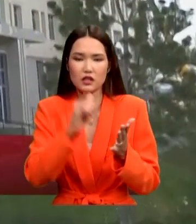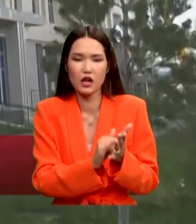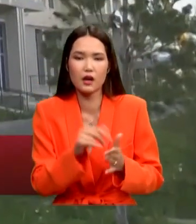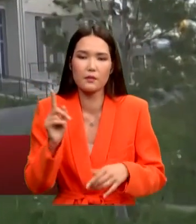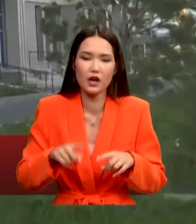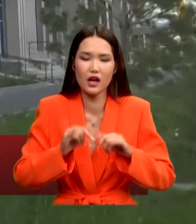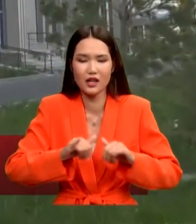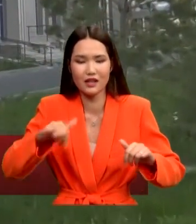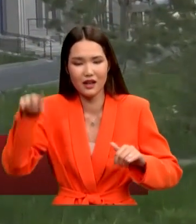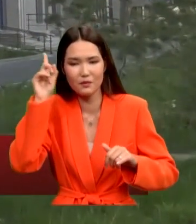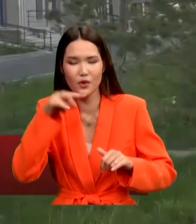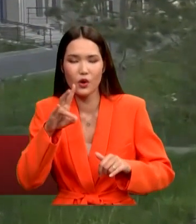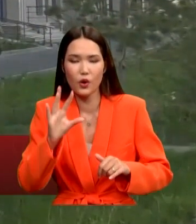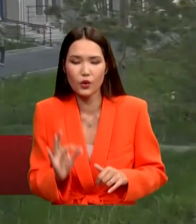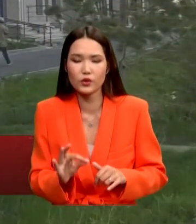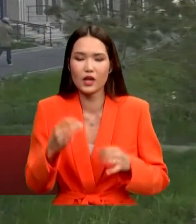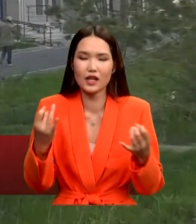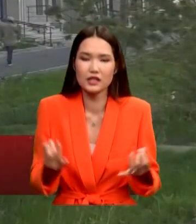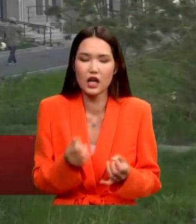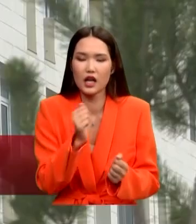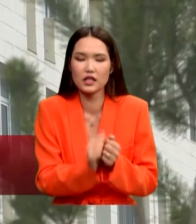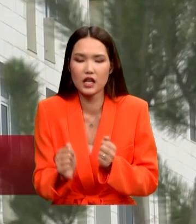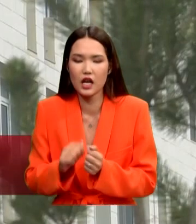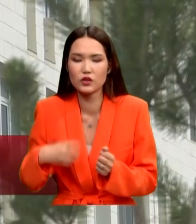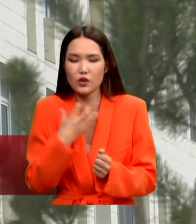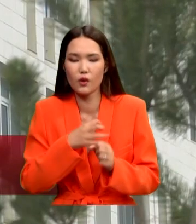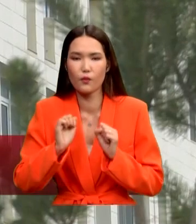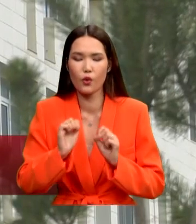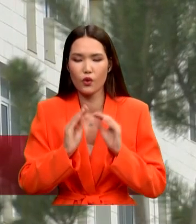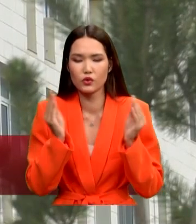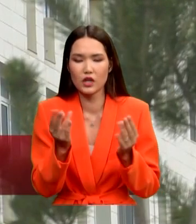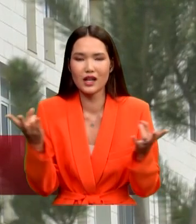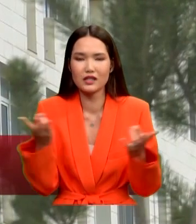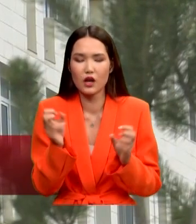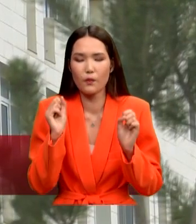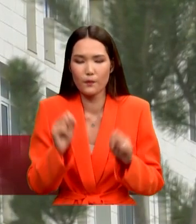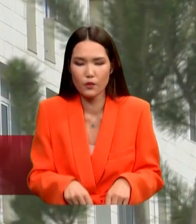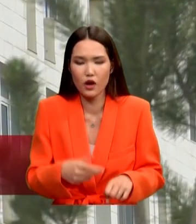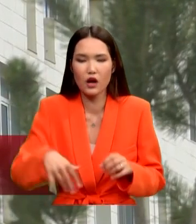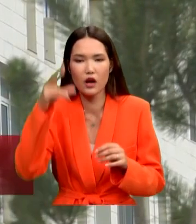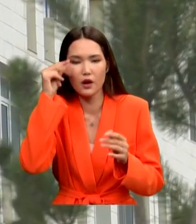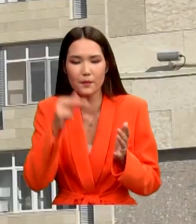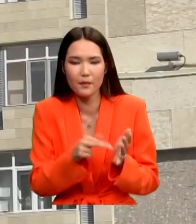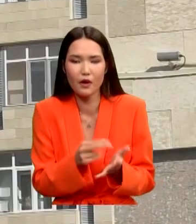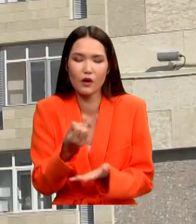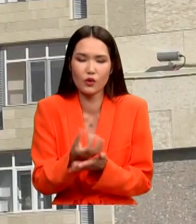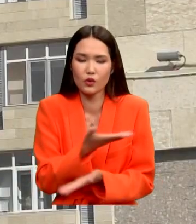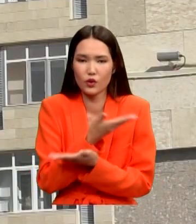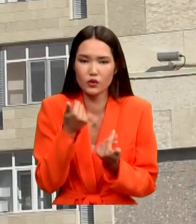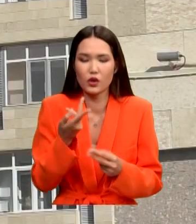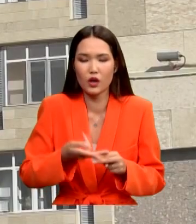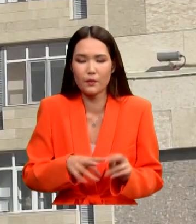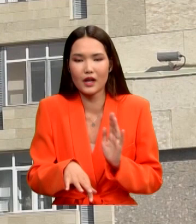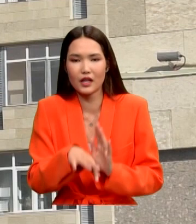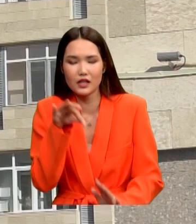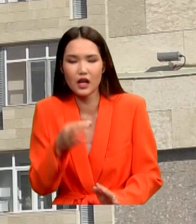әлдеқайда дамып кеткенін айтады. Сондықтан оны бұзбай-ақ кез келген әйнекке қорғау функциясын орнатуға болады. Ал олардың бағасы да қымбат емес. Сондықтан таңдау